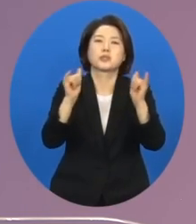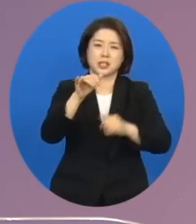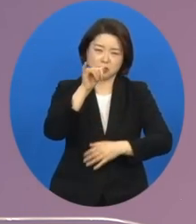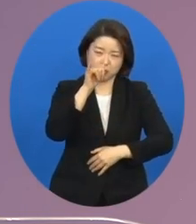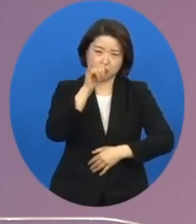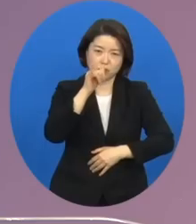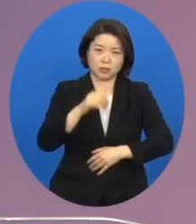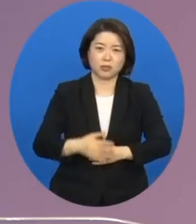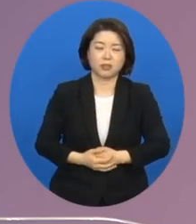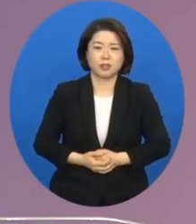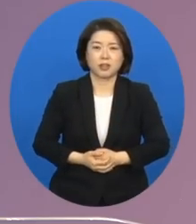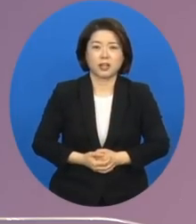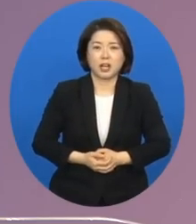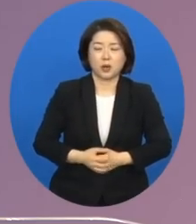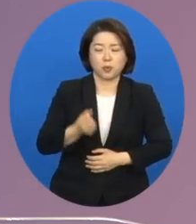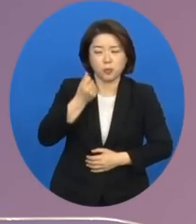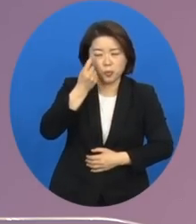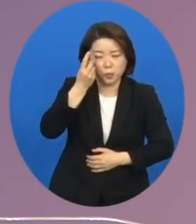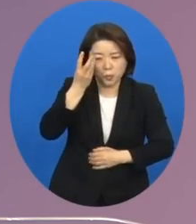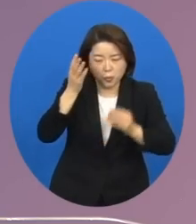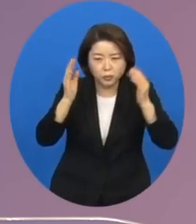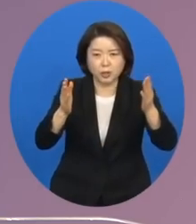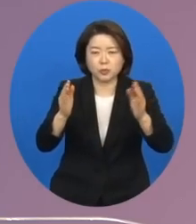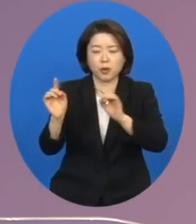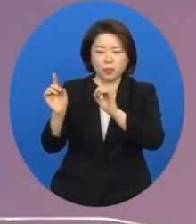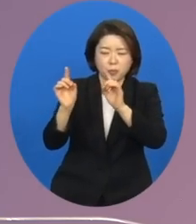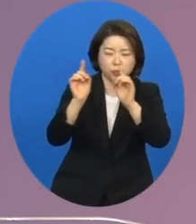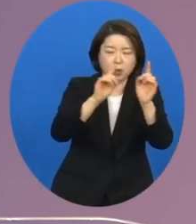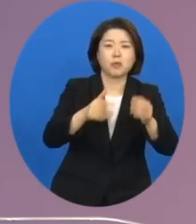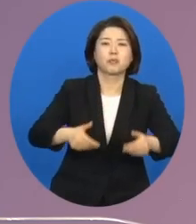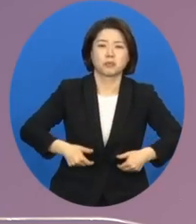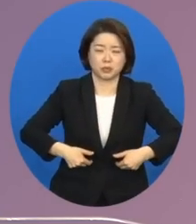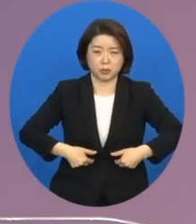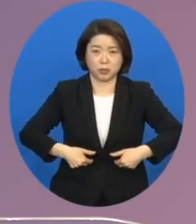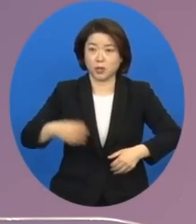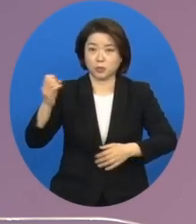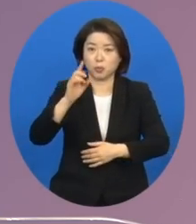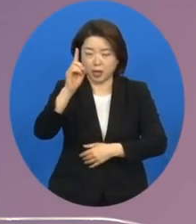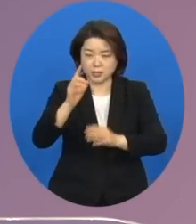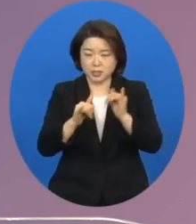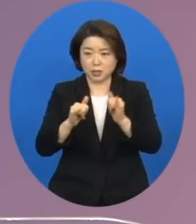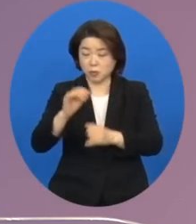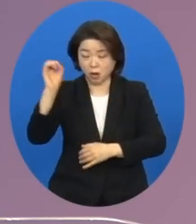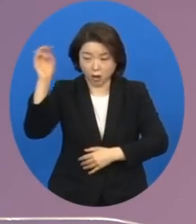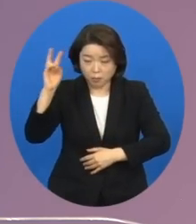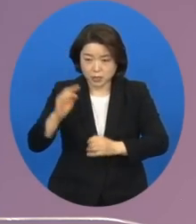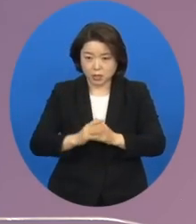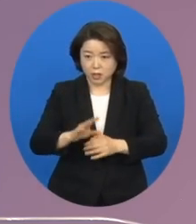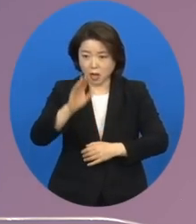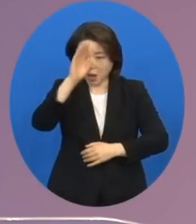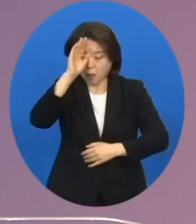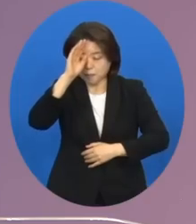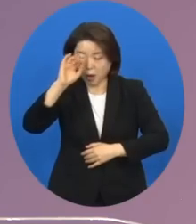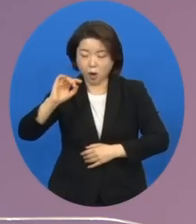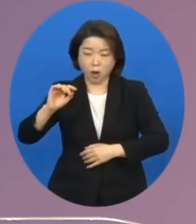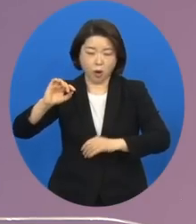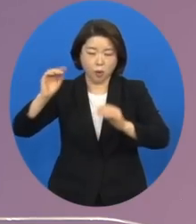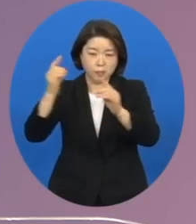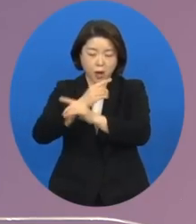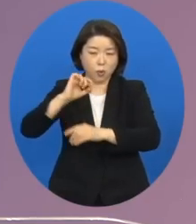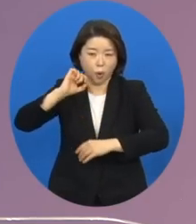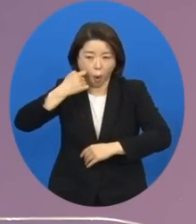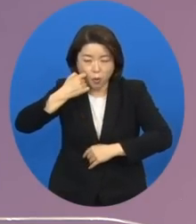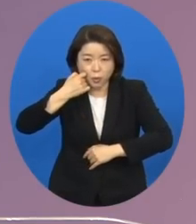그러니까 몇 달 동안 회복도 해야 했습니다 또 한 분은 갑작스럽게 희귀병 진단을 받으셔서 오랜